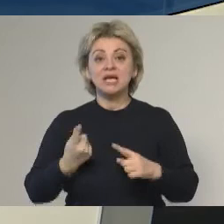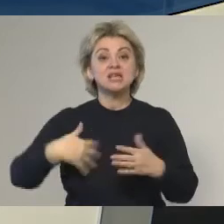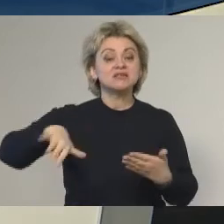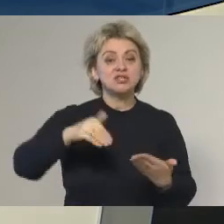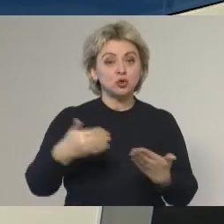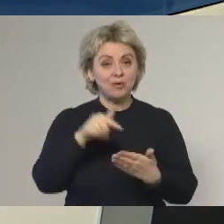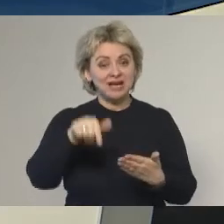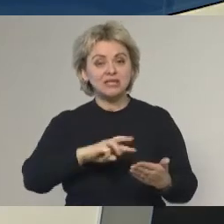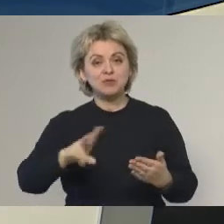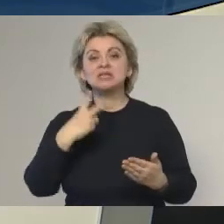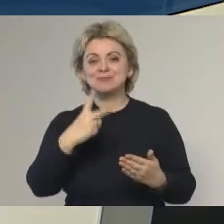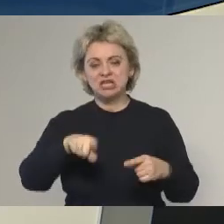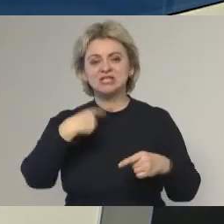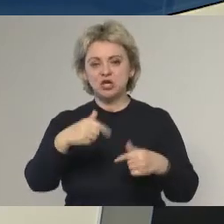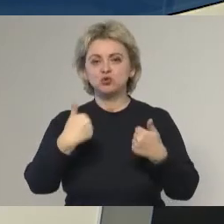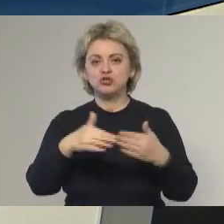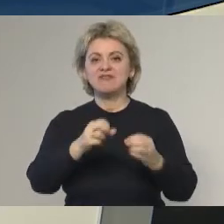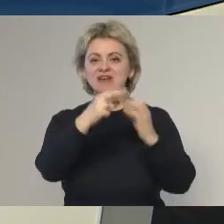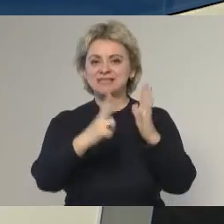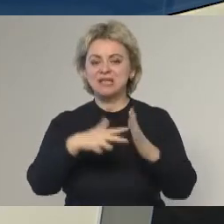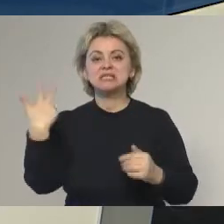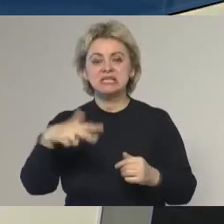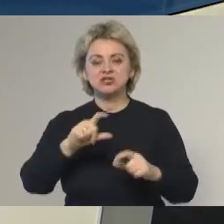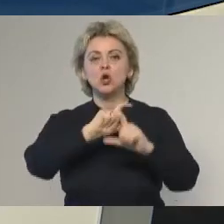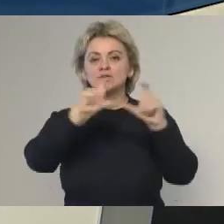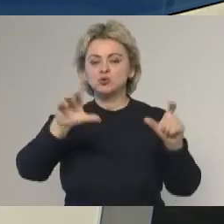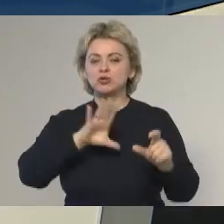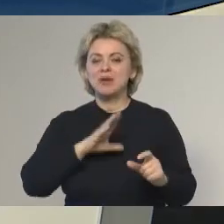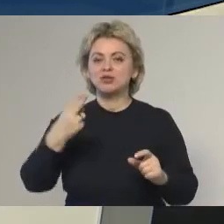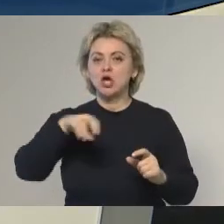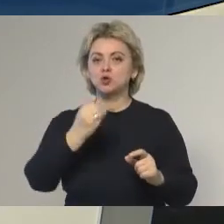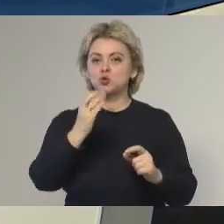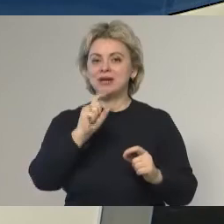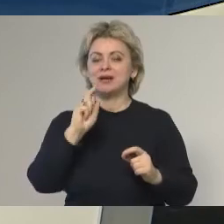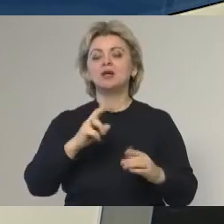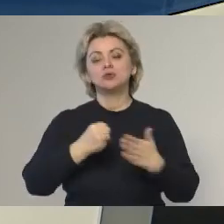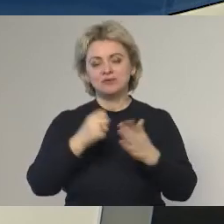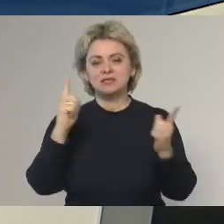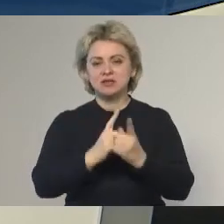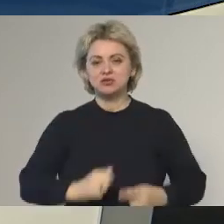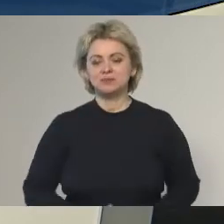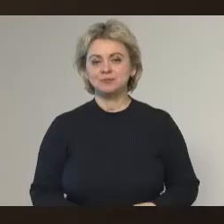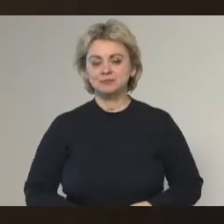Это все новости к этой минуте. Смотрите следующий выпуск в 18:30. В студии была Дарья Шулик. До встречи.